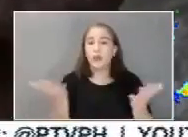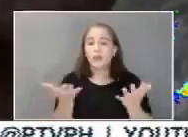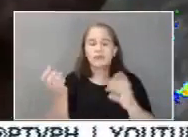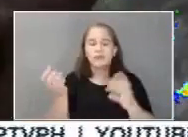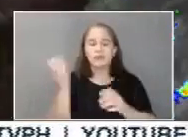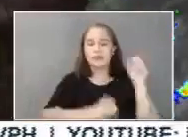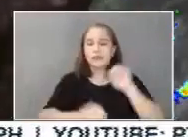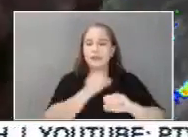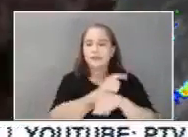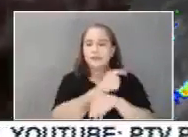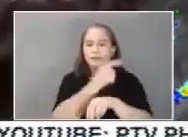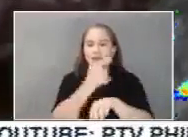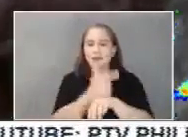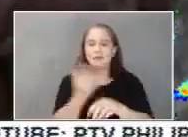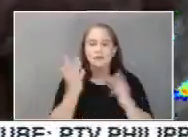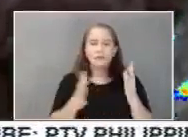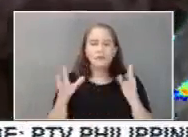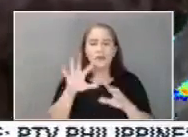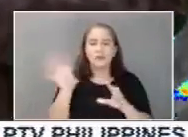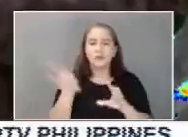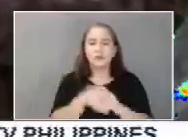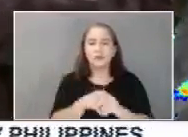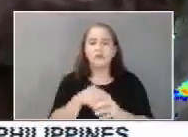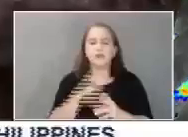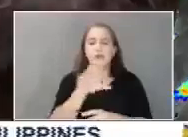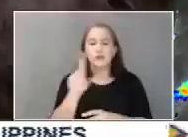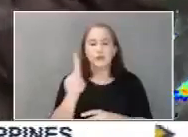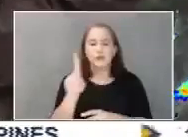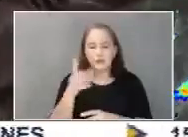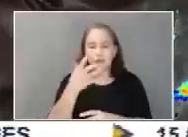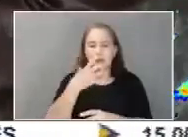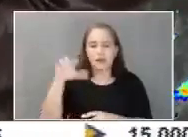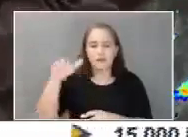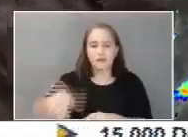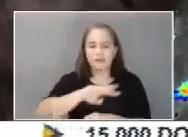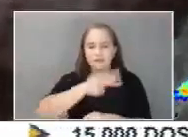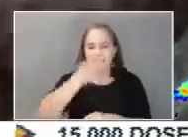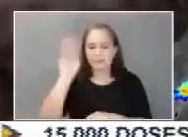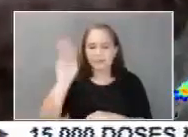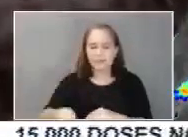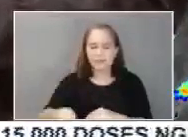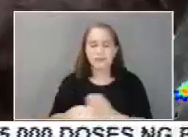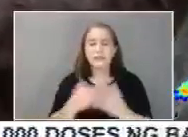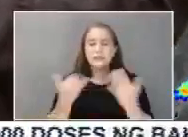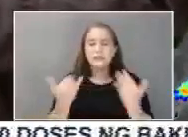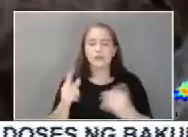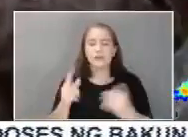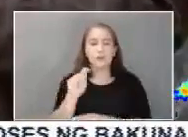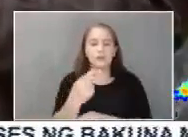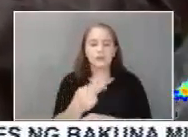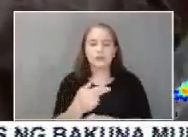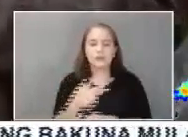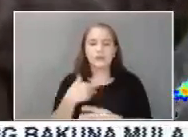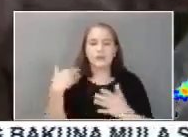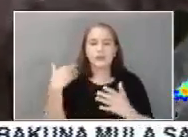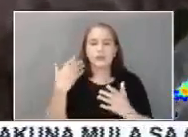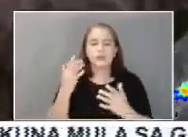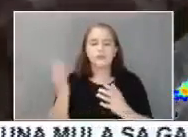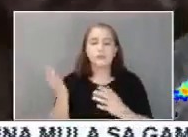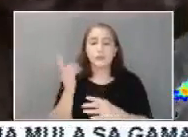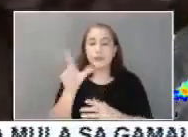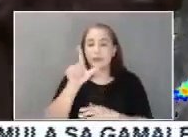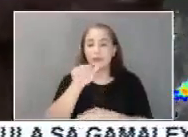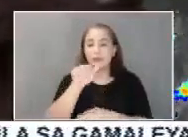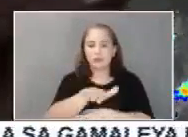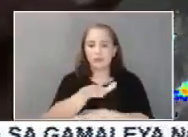baybayin ng bansa. Inaasahang moderate lang ang mga alon sa karagatan ng Eastern Luzon at Eastern Visayas, ganun din sa Eastern